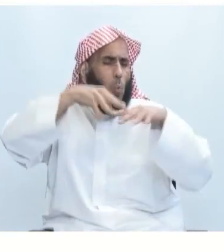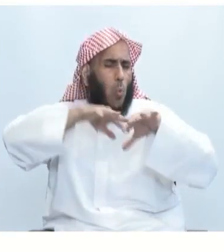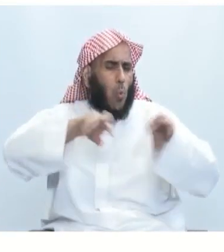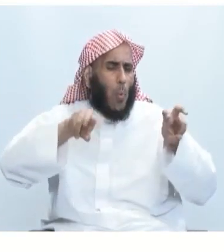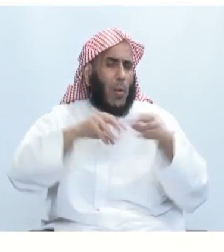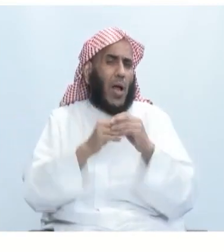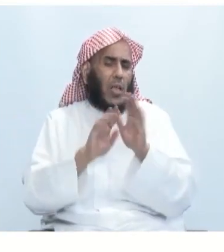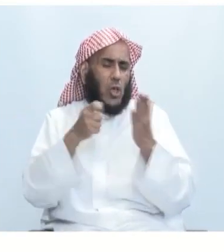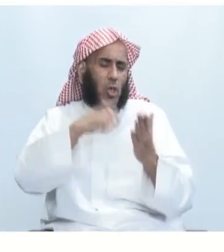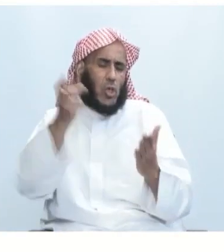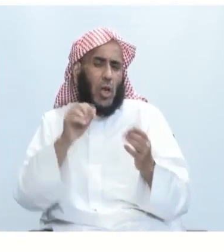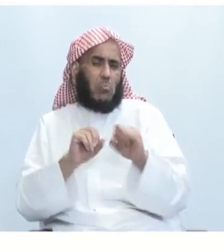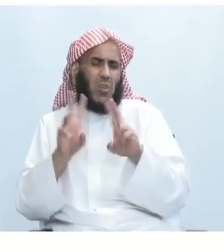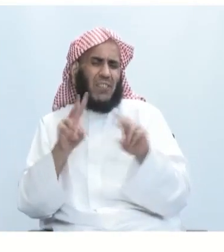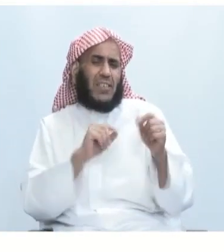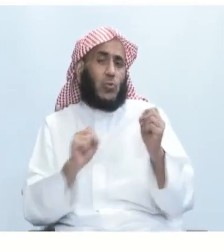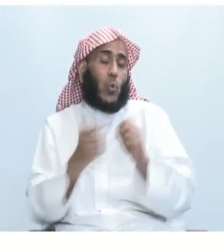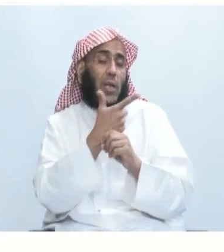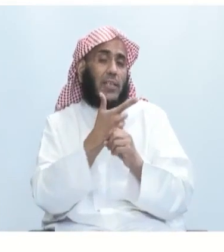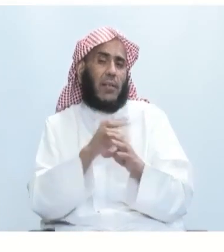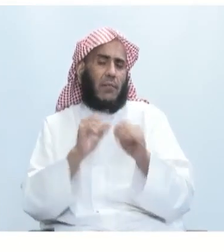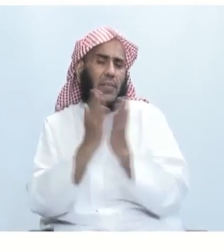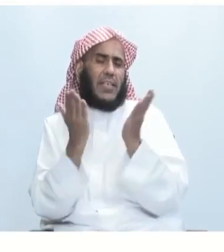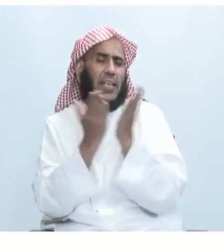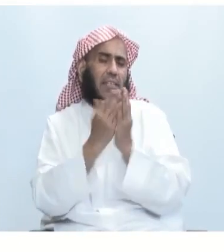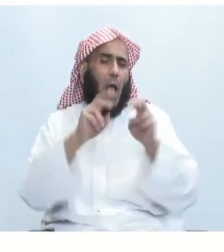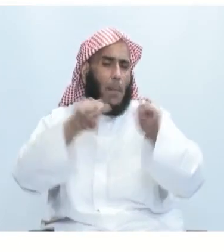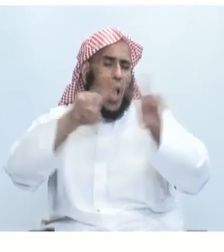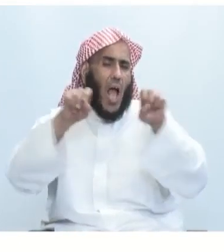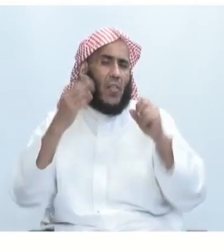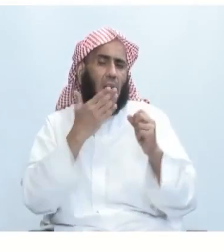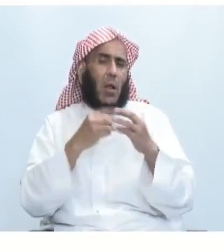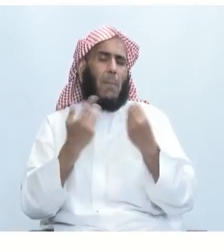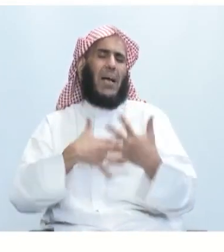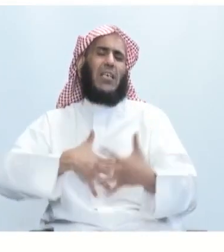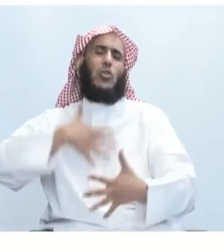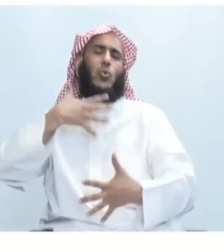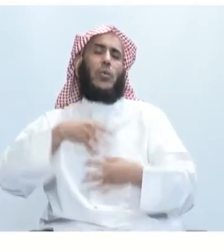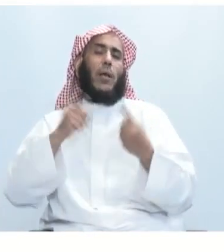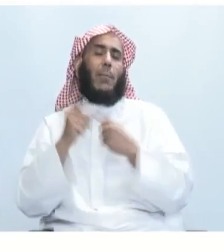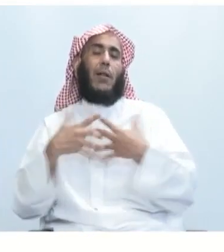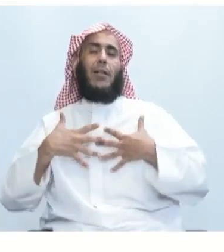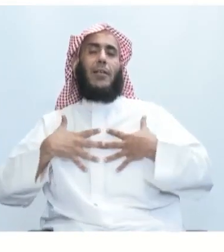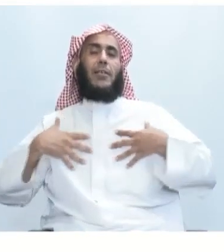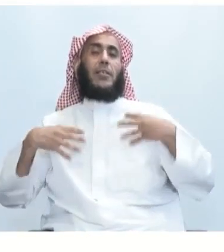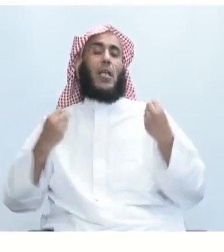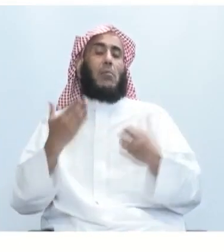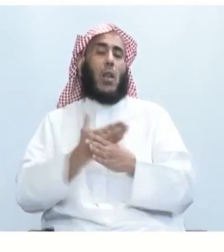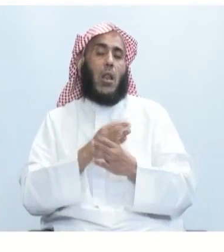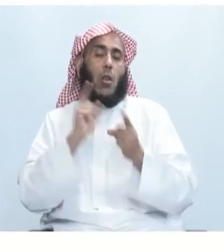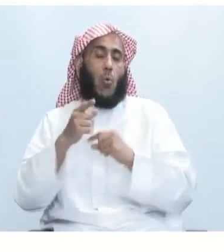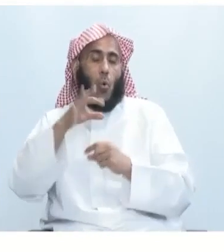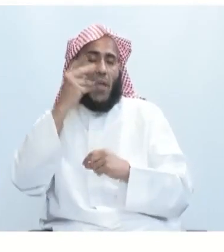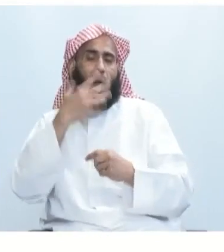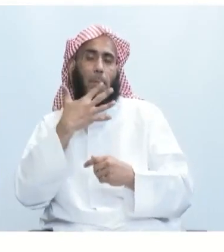هذه الجرائد بنفس سرعه ابحار في دراسه ابحاث القراءه مع شعوره بالارتياح لانه